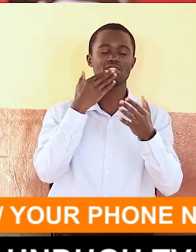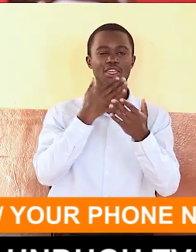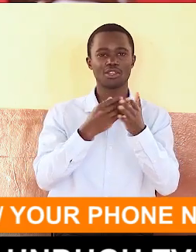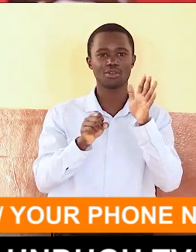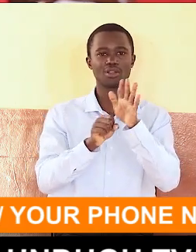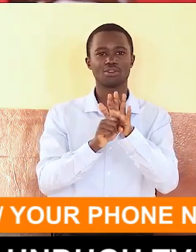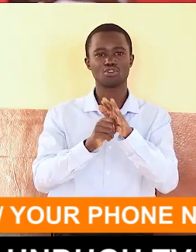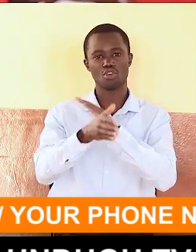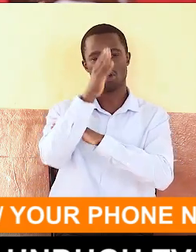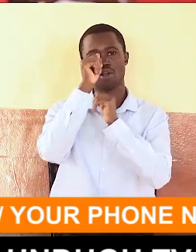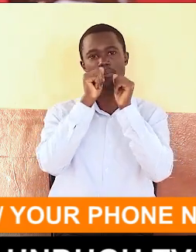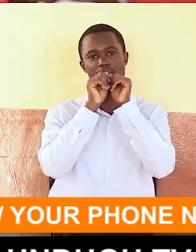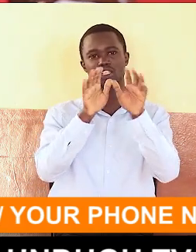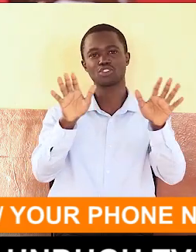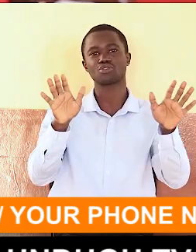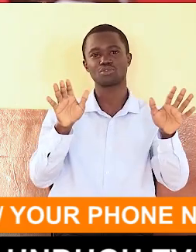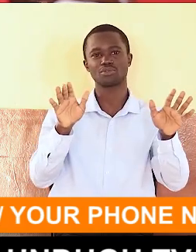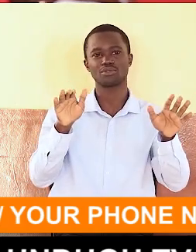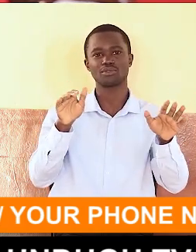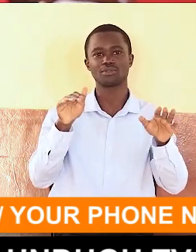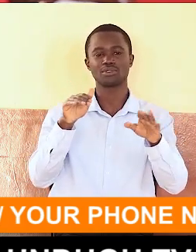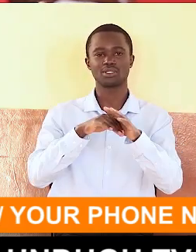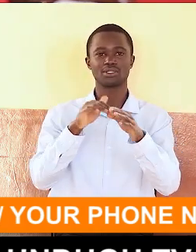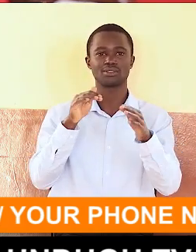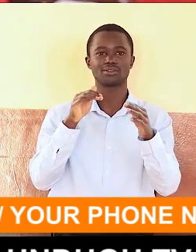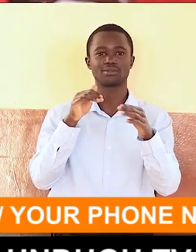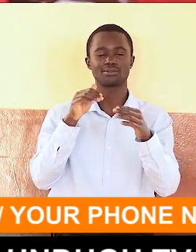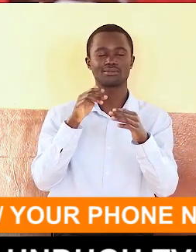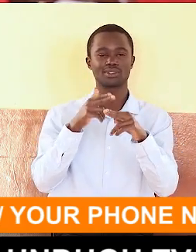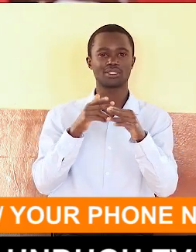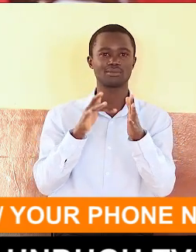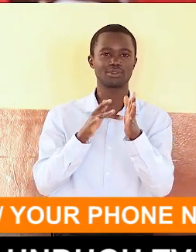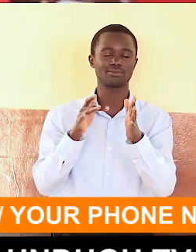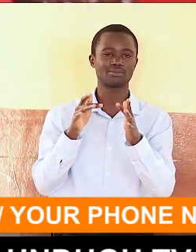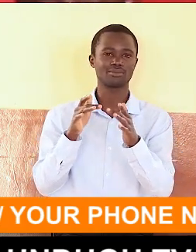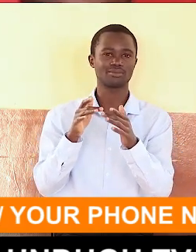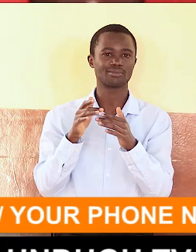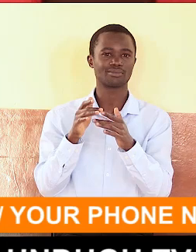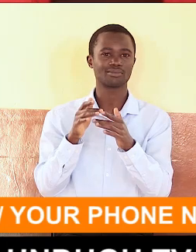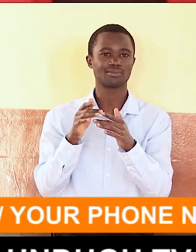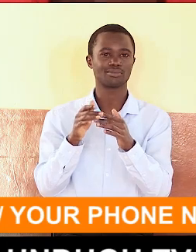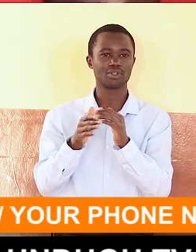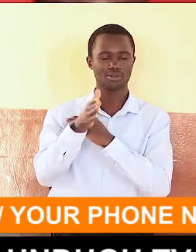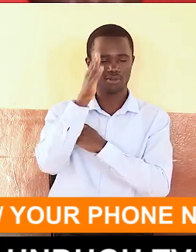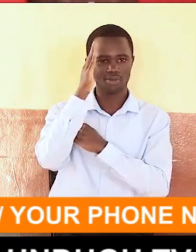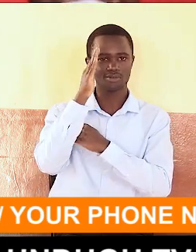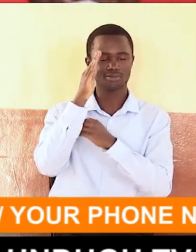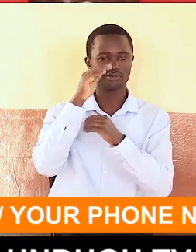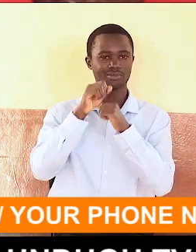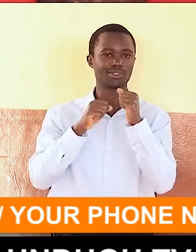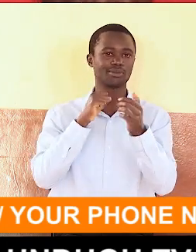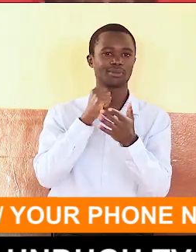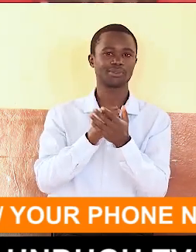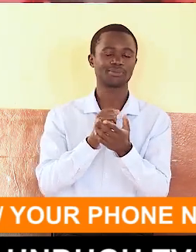sana. Bwana wabariki katika jina la Baba, Mwana na Roho Mtakatifu. Amina.